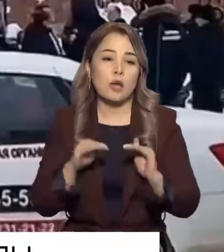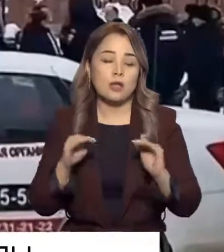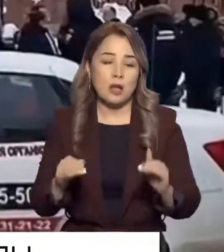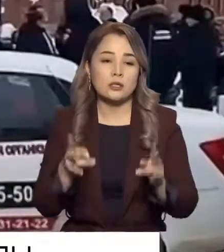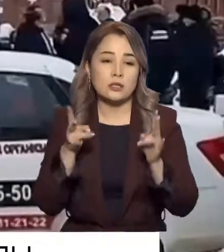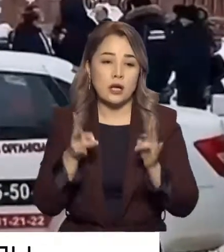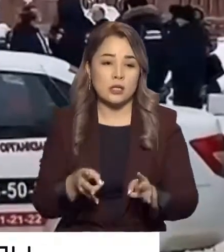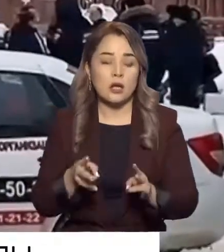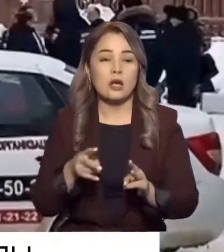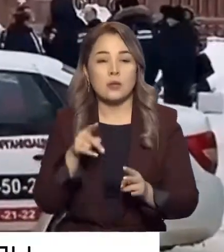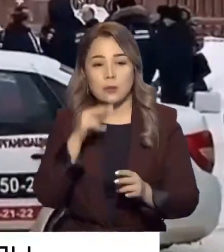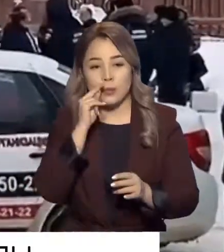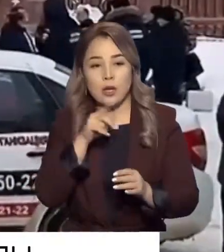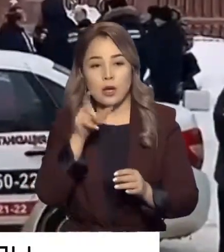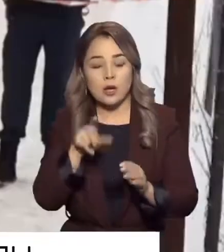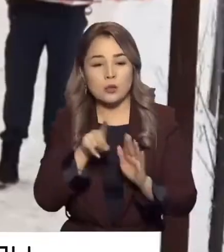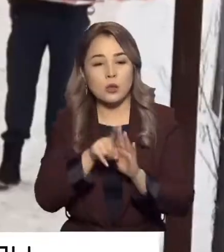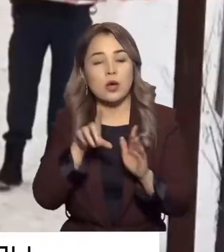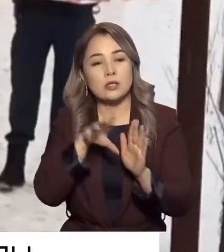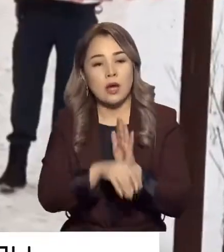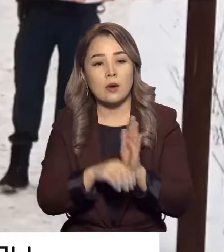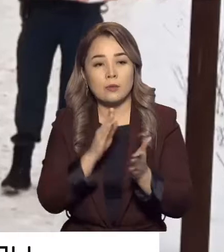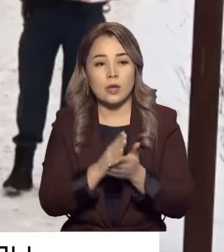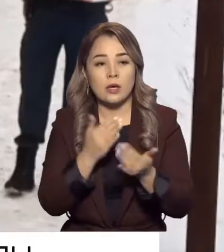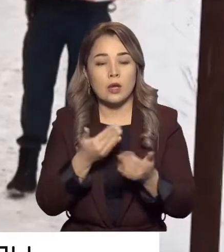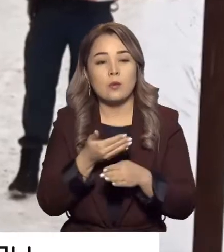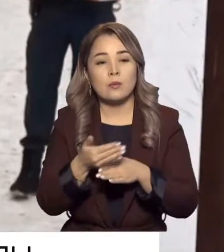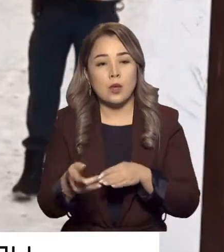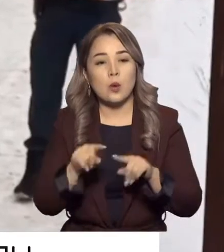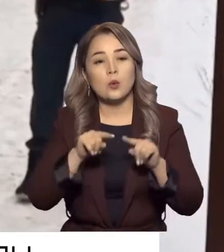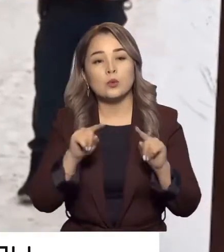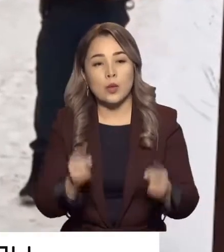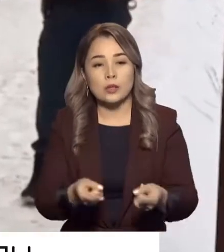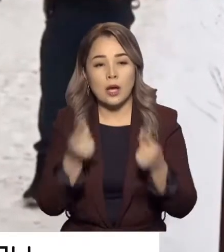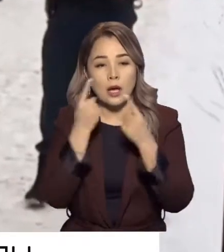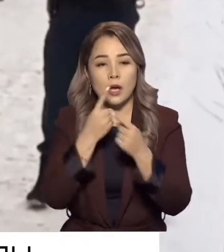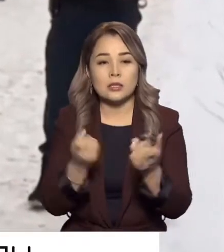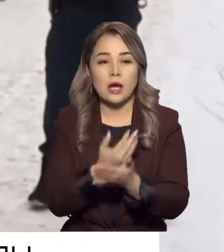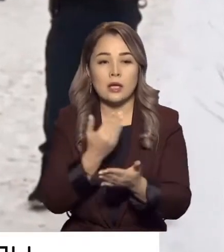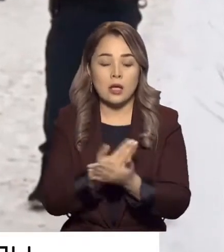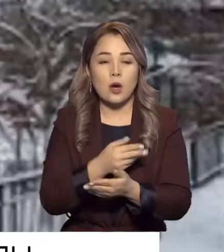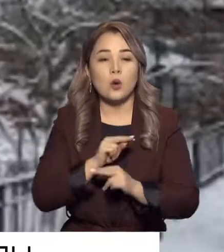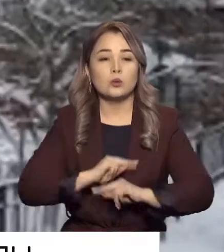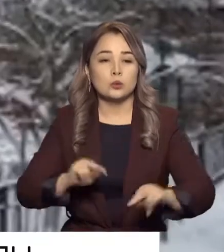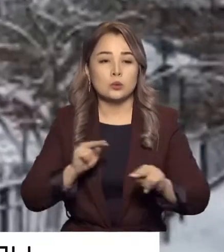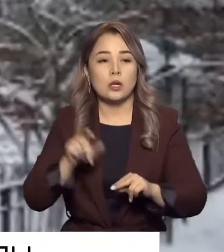шекті, арасында күдіктінің өзі де бар. Ол кейінірек тұтқындалды. Болжамдарға қарағанда